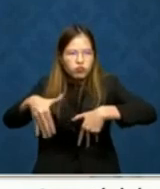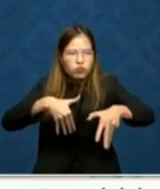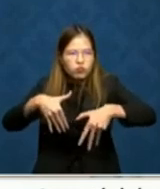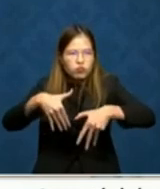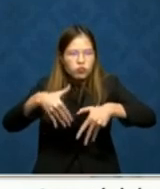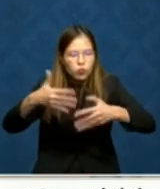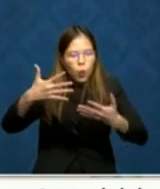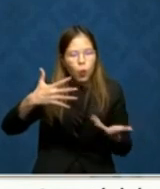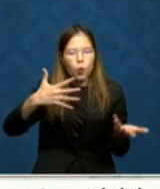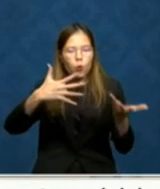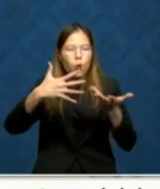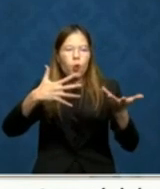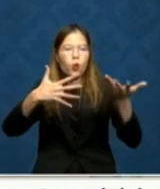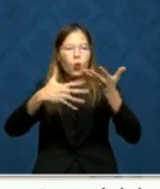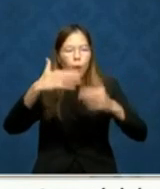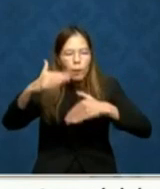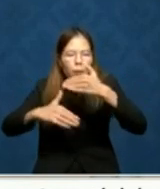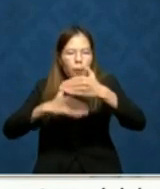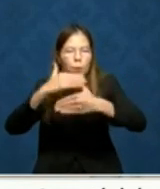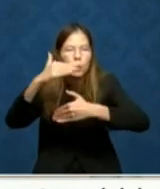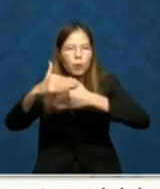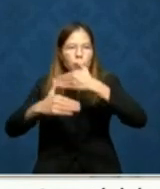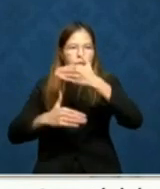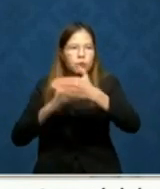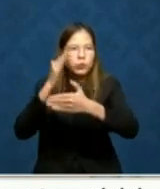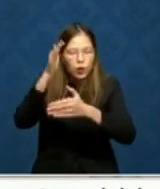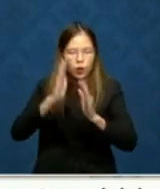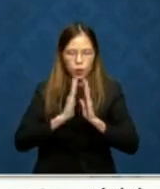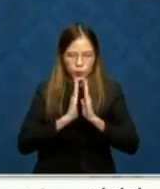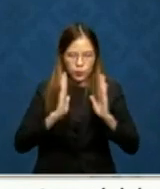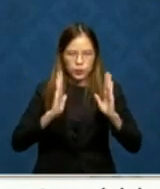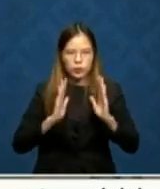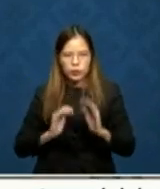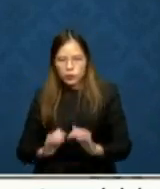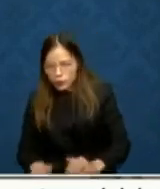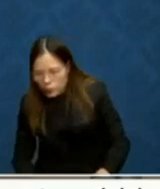ระดับสังคมไทยให้ก้าวหน้ายิ่งขึ้นไปด้วยกันขอบคุณค่ะ